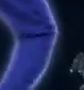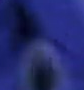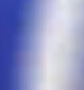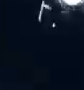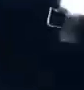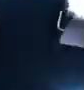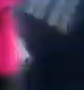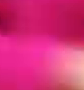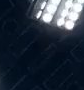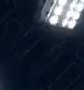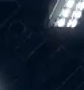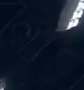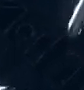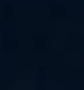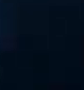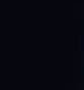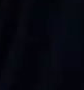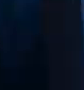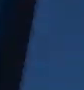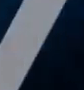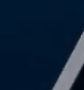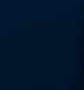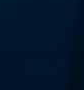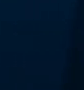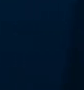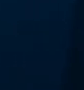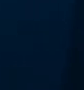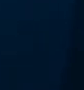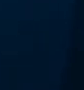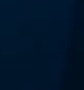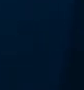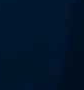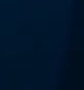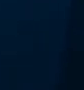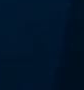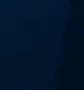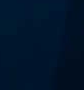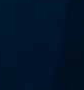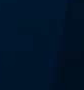Kompas TV, independen, terpercaya.